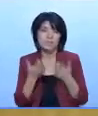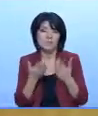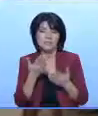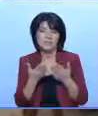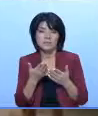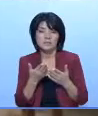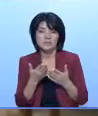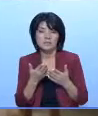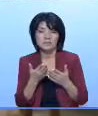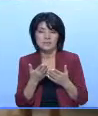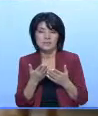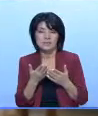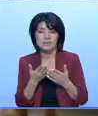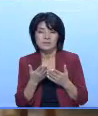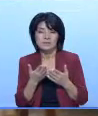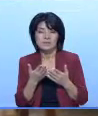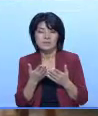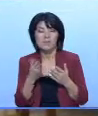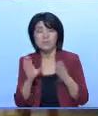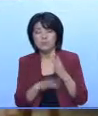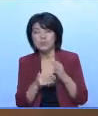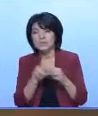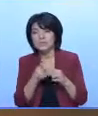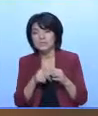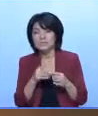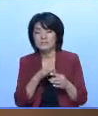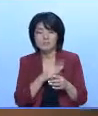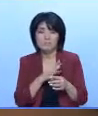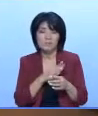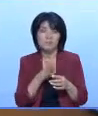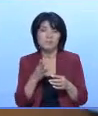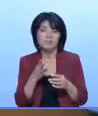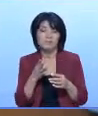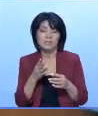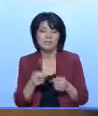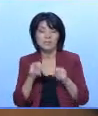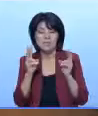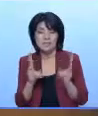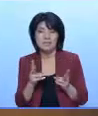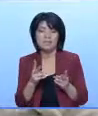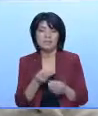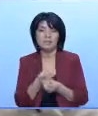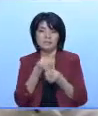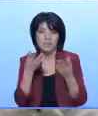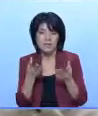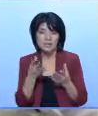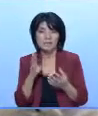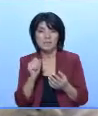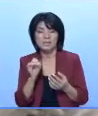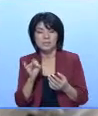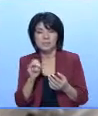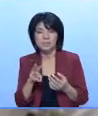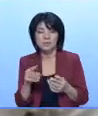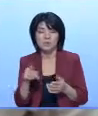жүреді. Жарыс алғаш рет 2008 жылдың 1990 айында басылымның 80 жылдық мерейтойына орай ұйымдастырылған. Оған әр жылдары